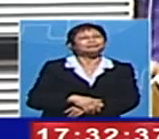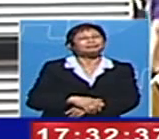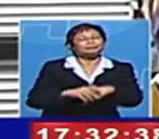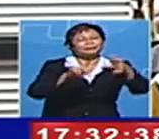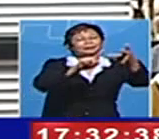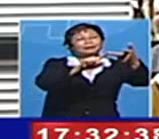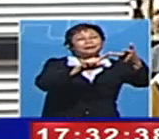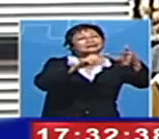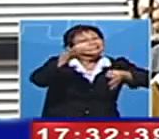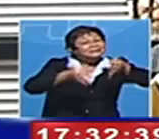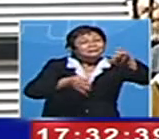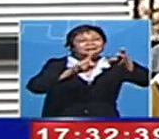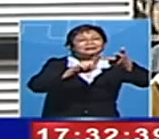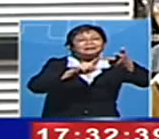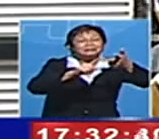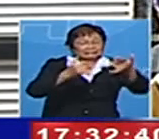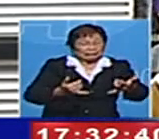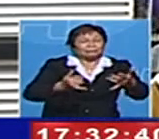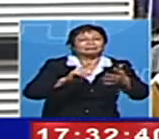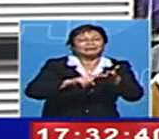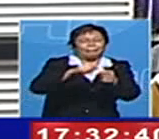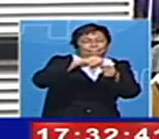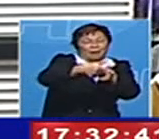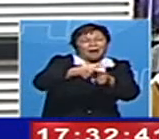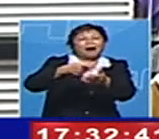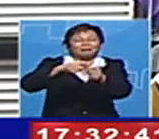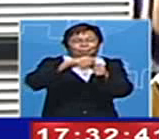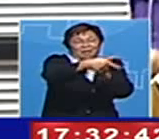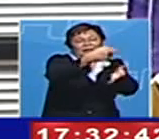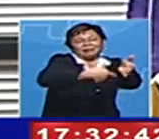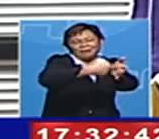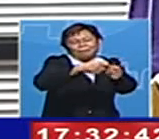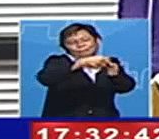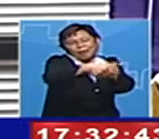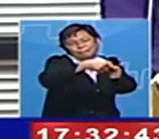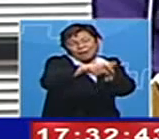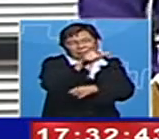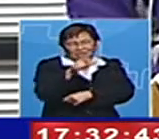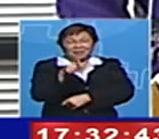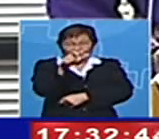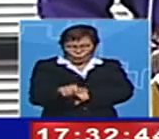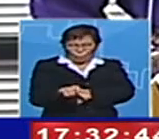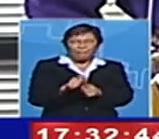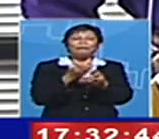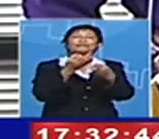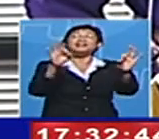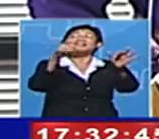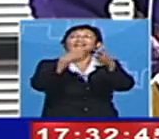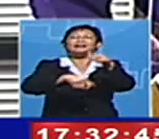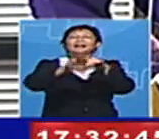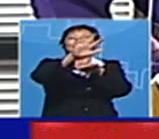ketiga jika buat masa ini pembayar Cukai individu diberi pelepasan sehingga